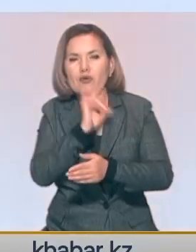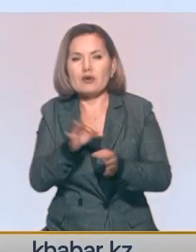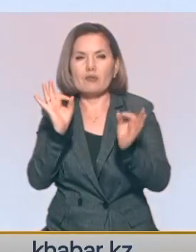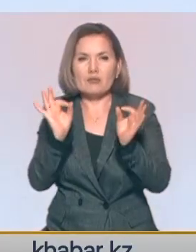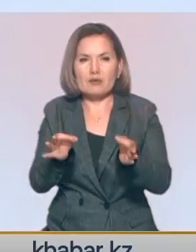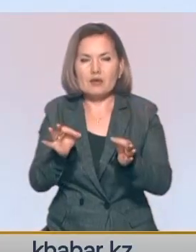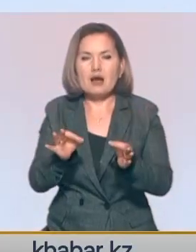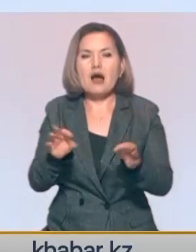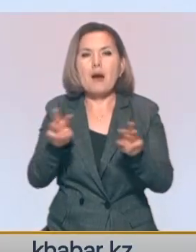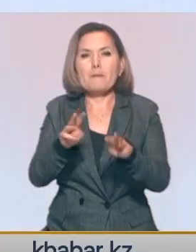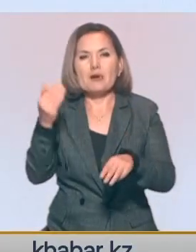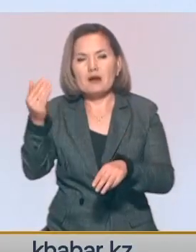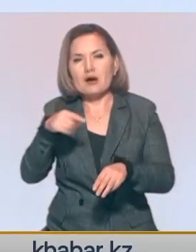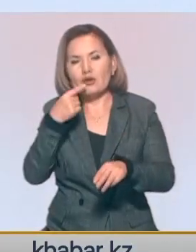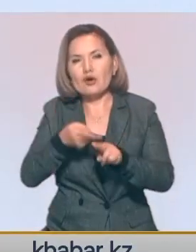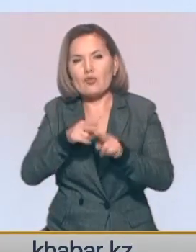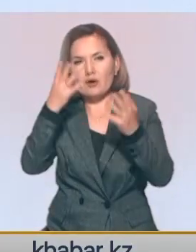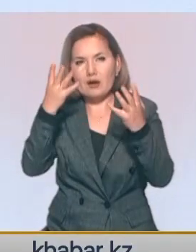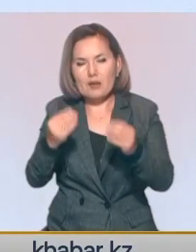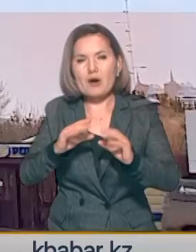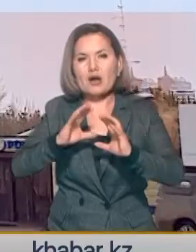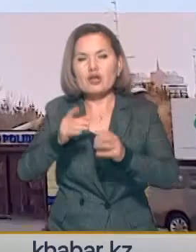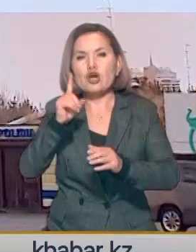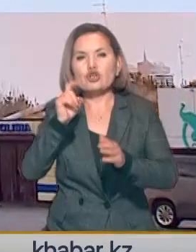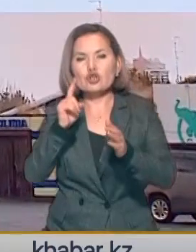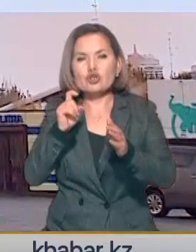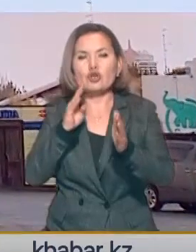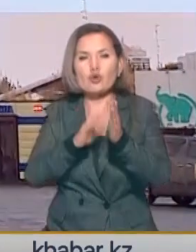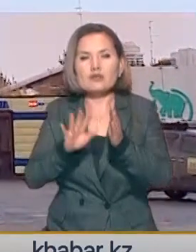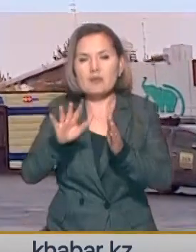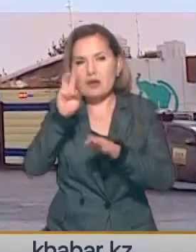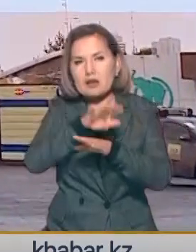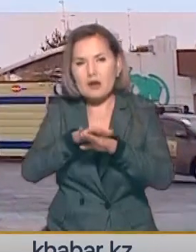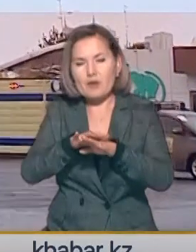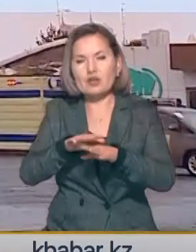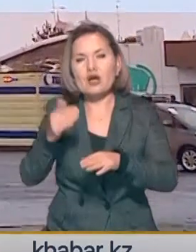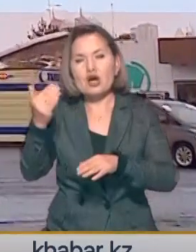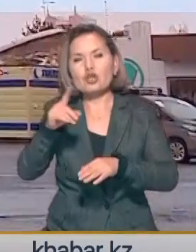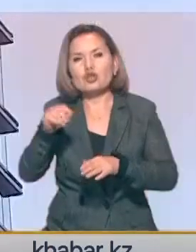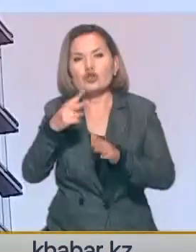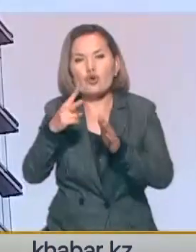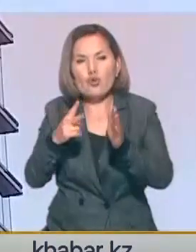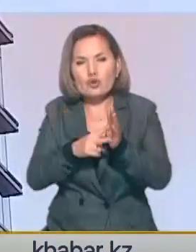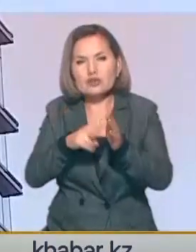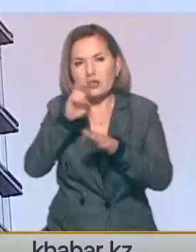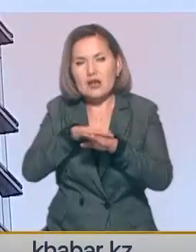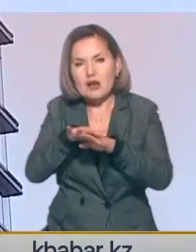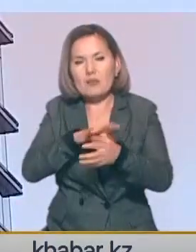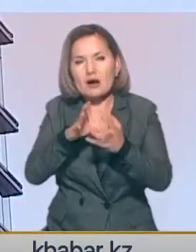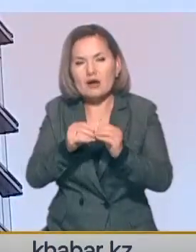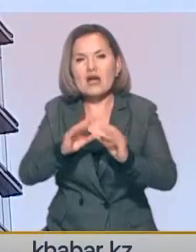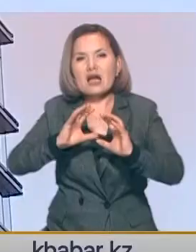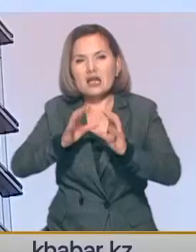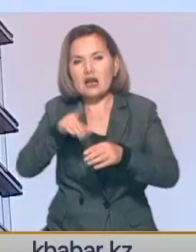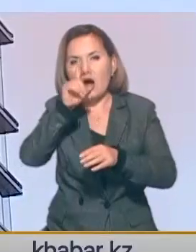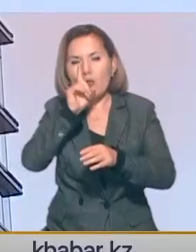саналады. Министрдің айтуынша, бүгінгі таңда әлемнің 195 елінің 117-сі географиялық орналасуына мейлінше жақын